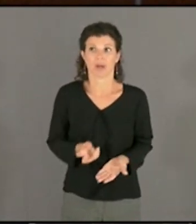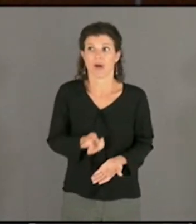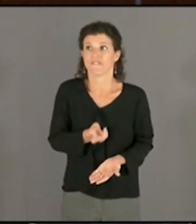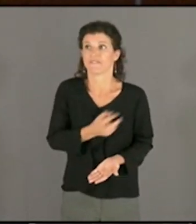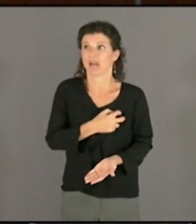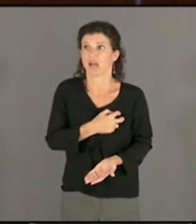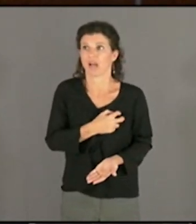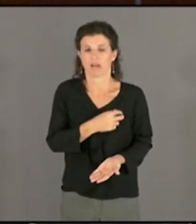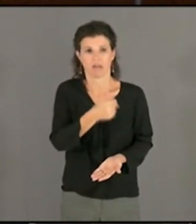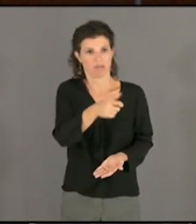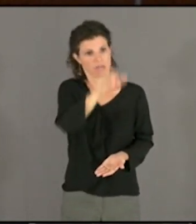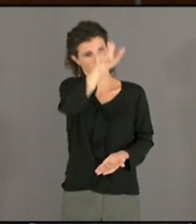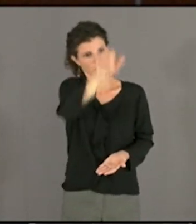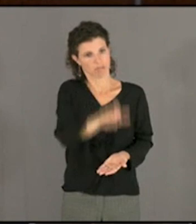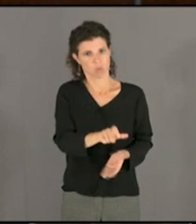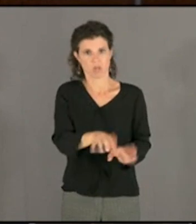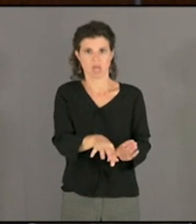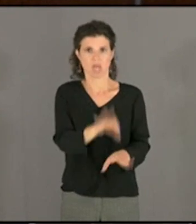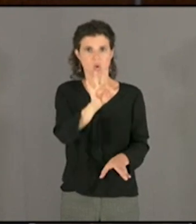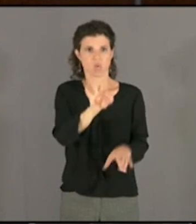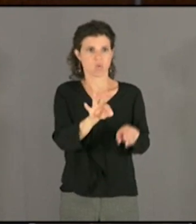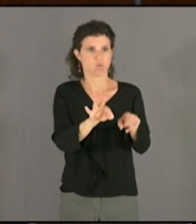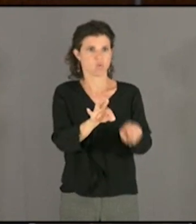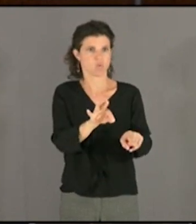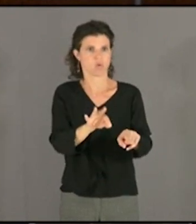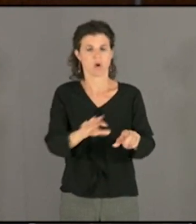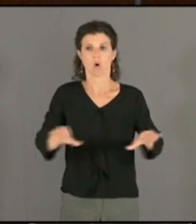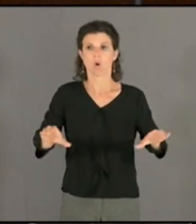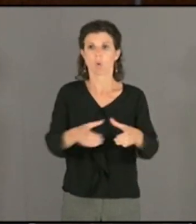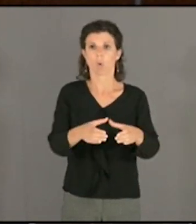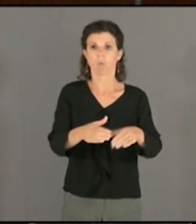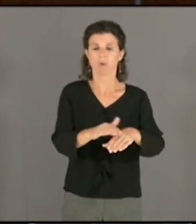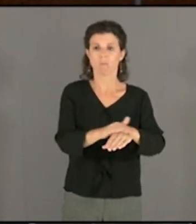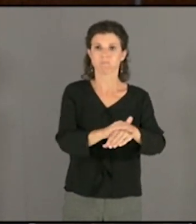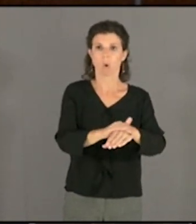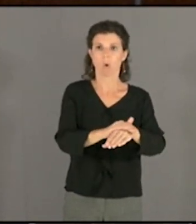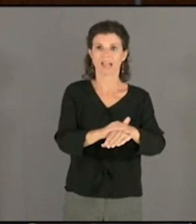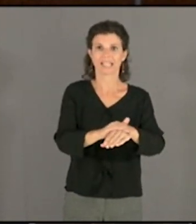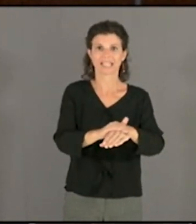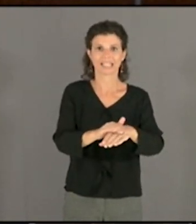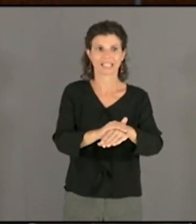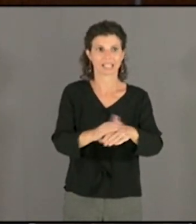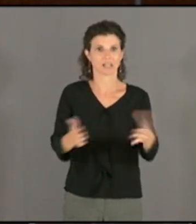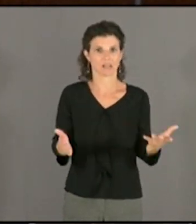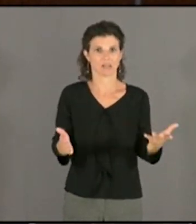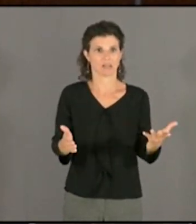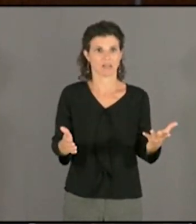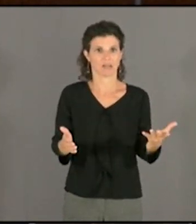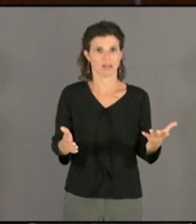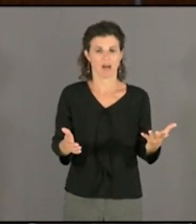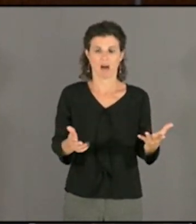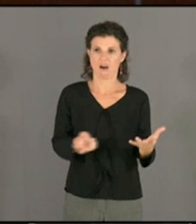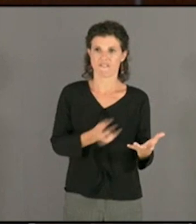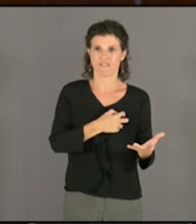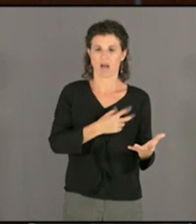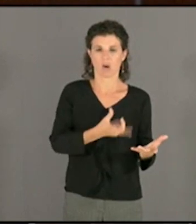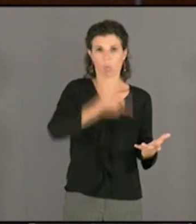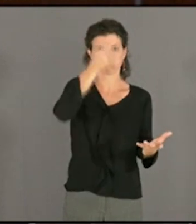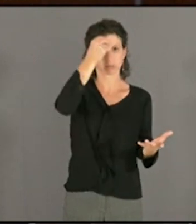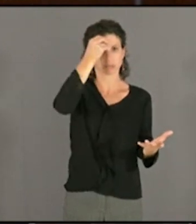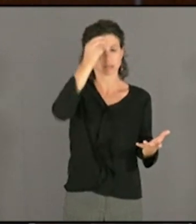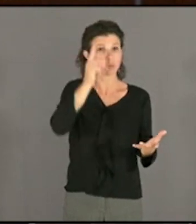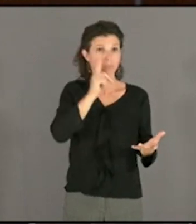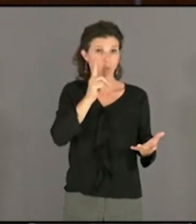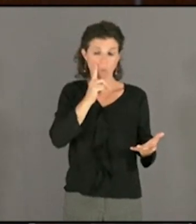une élue de ce groupe politique qui n'est plus dans le déni, parce que pendant 6 ans, vous en avez